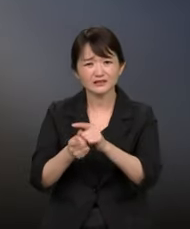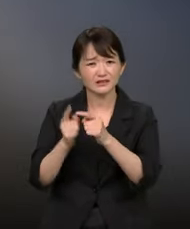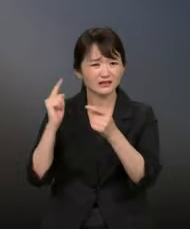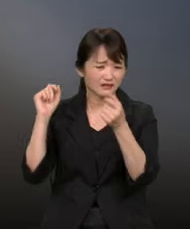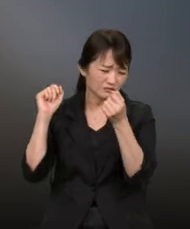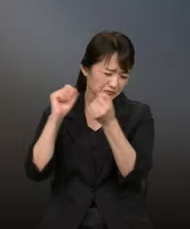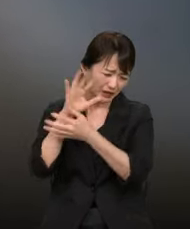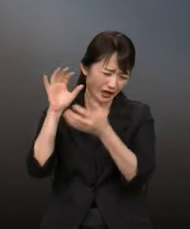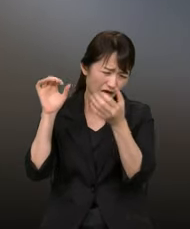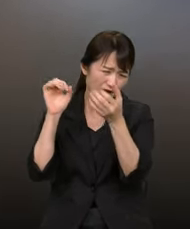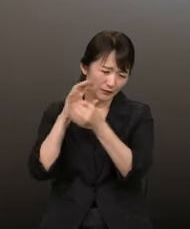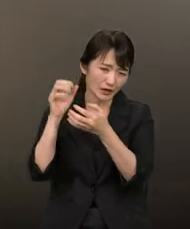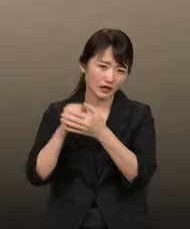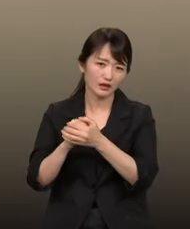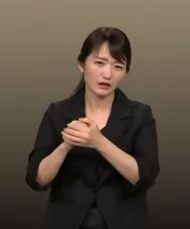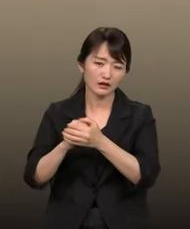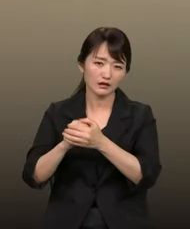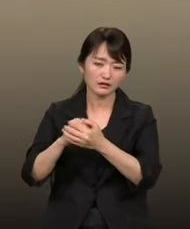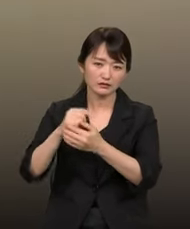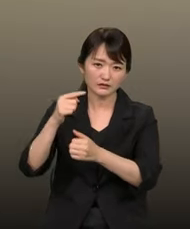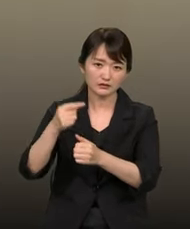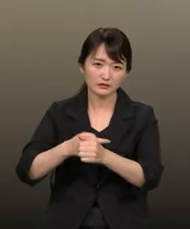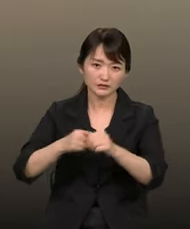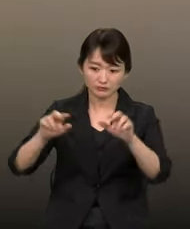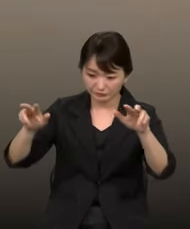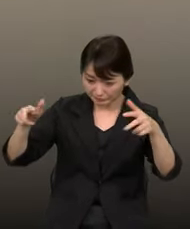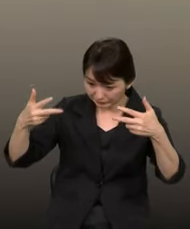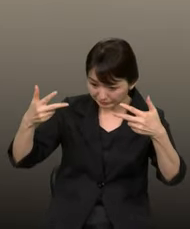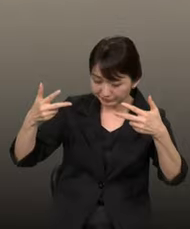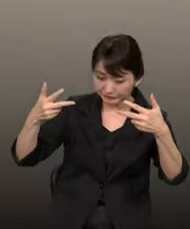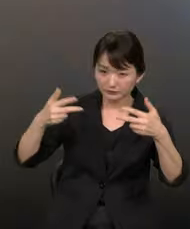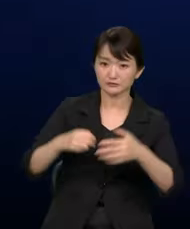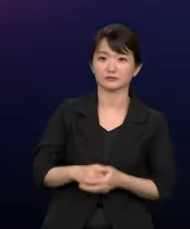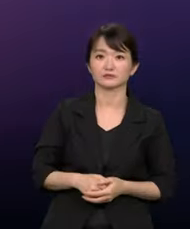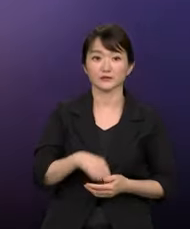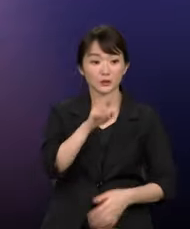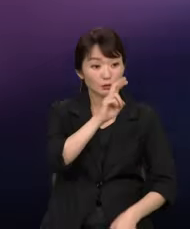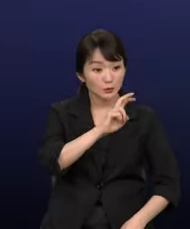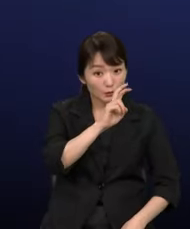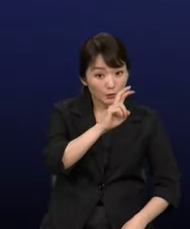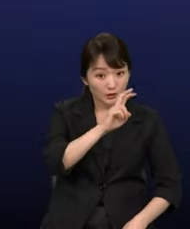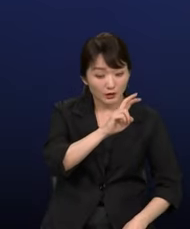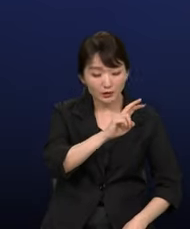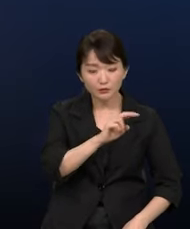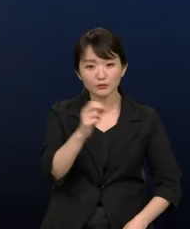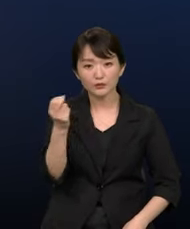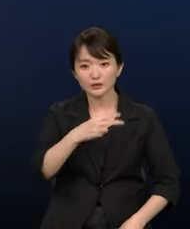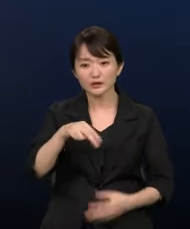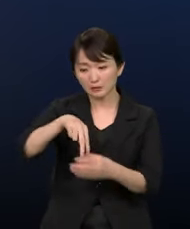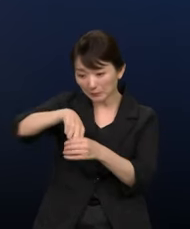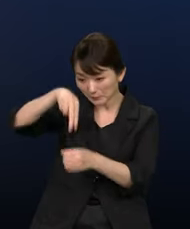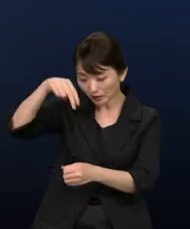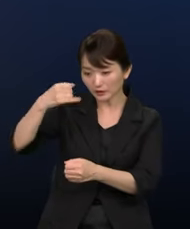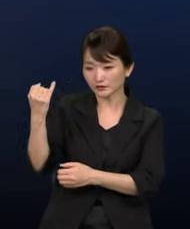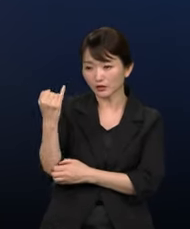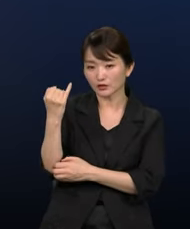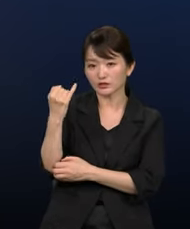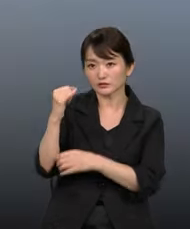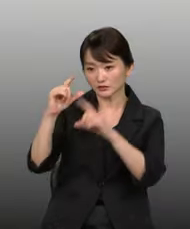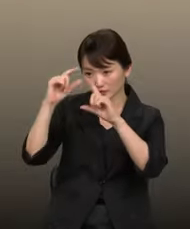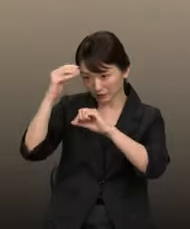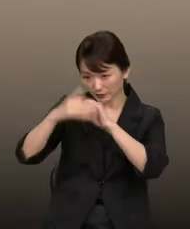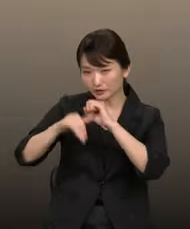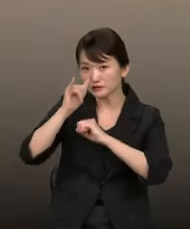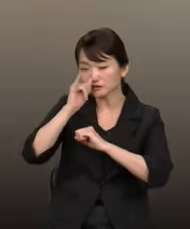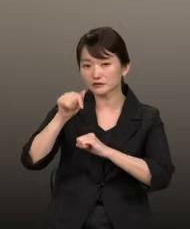소음이 들리더니 영상 통화로 바뀝니다 응원가에 맞춰 나체로 춤추는 여성 영상이 나옵니다 페이크